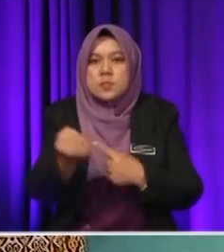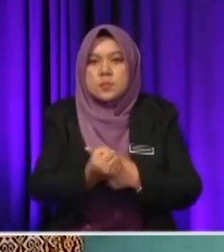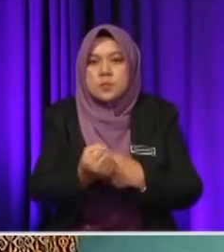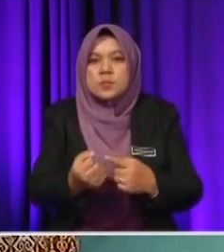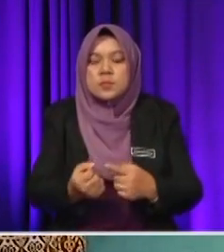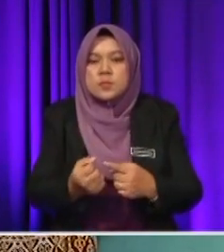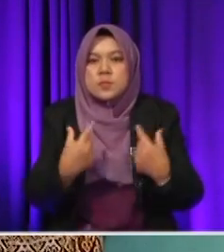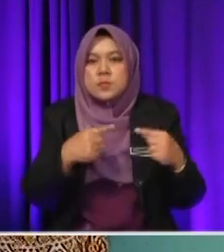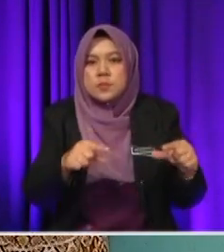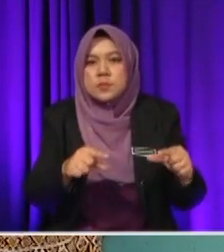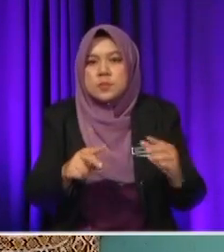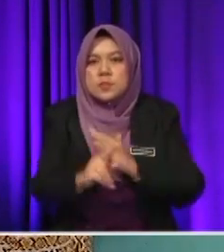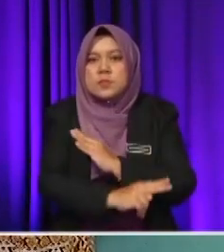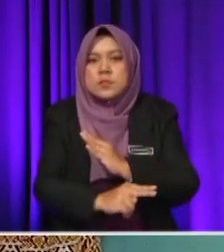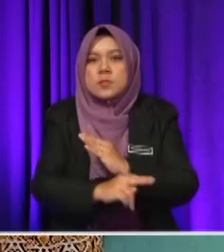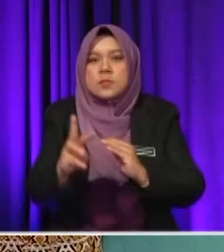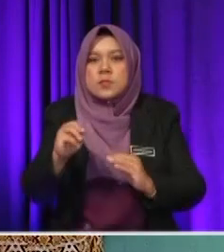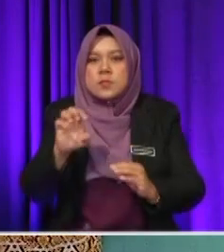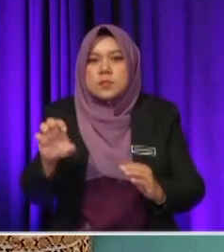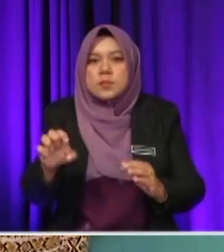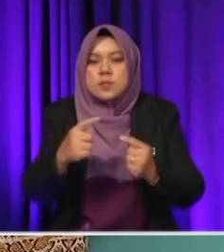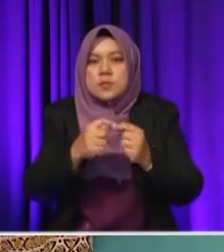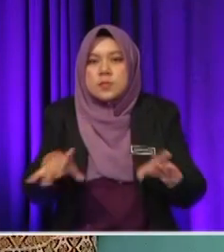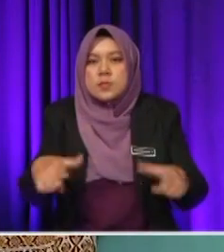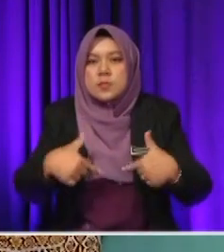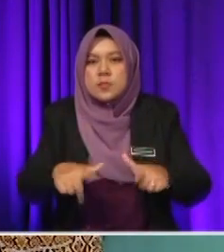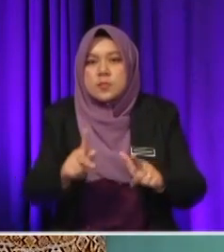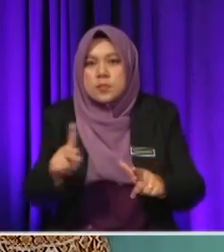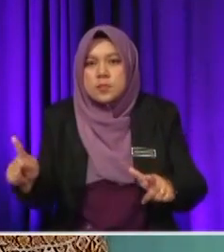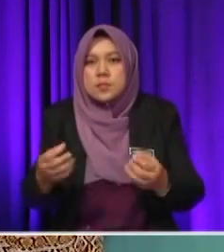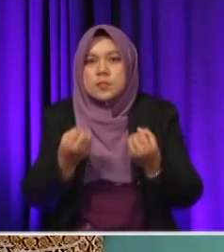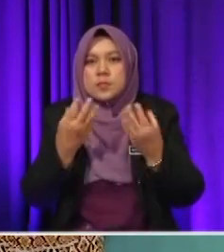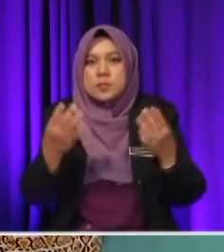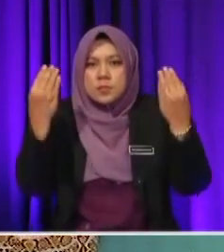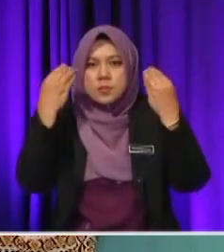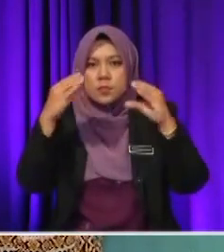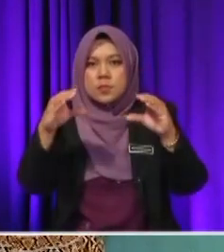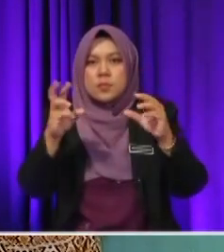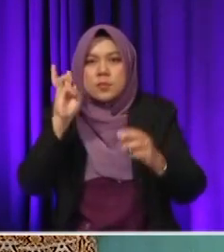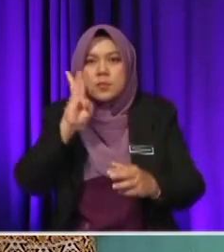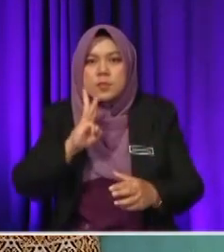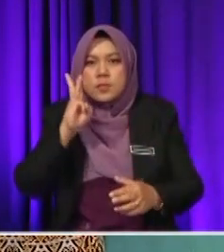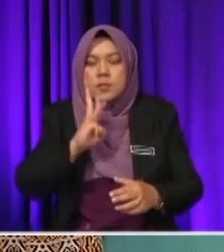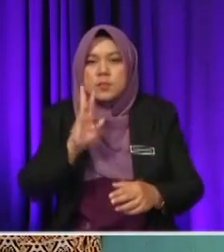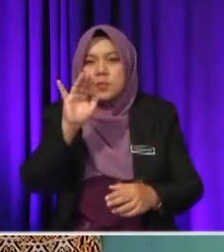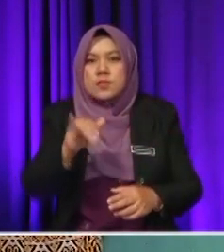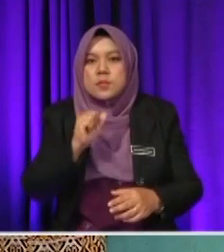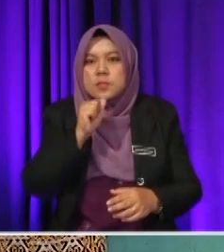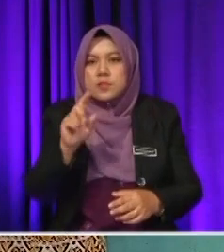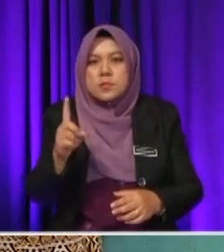gerakan nasionalisme di tanah Mayor itu telah melahirkan ramai guru wanita yang bukan